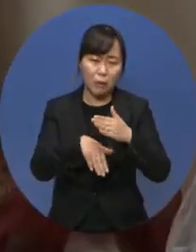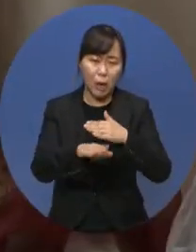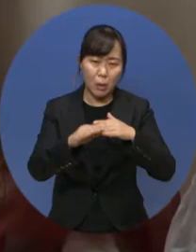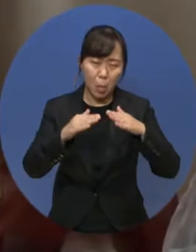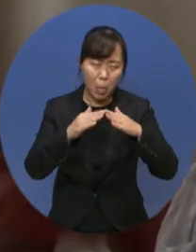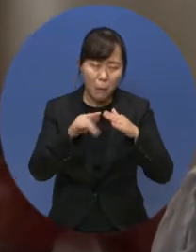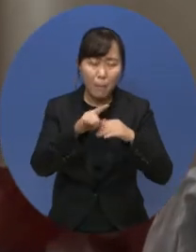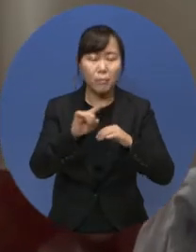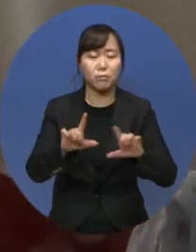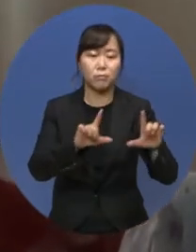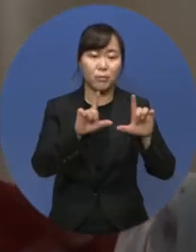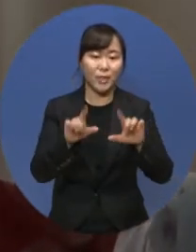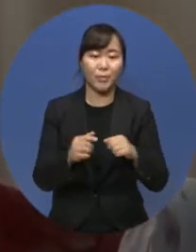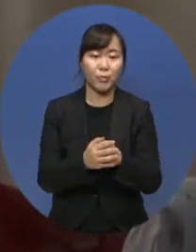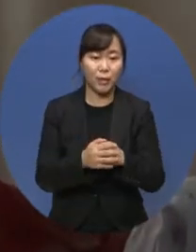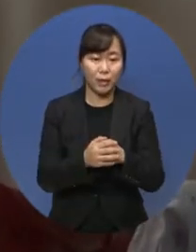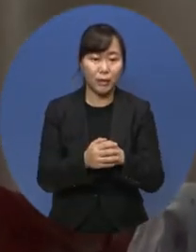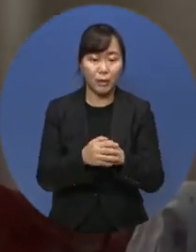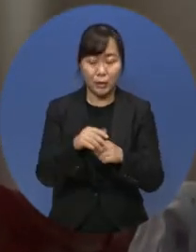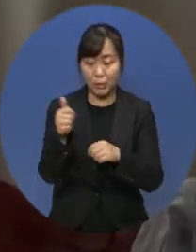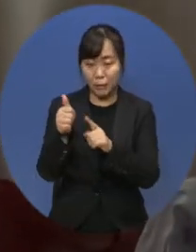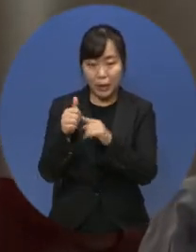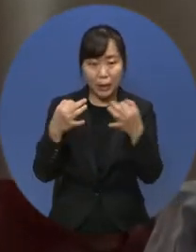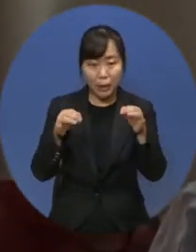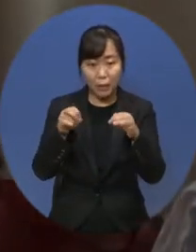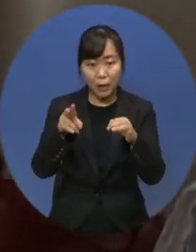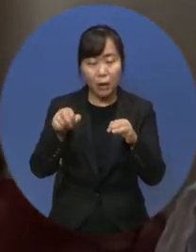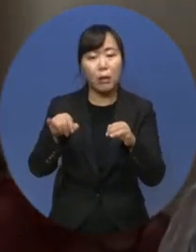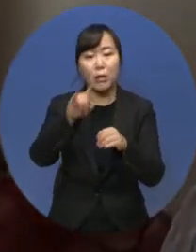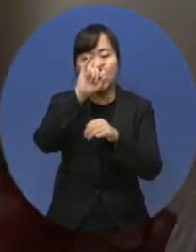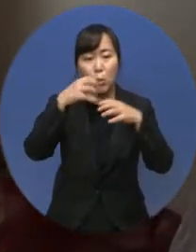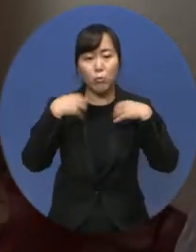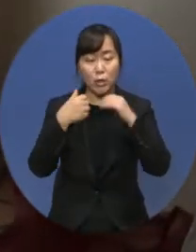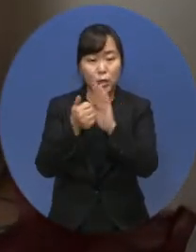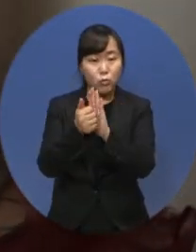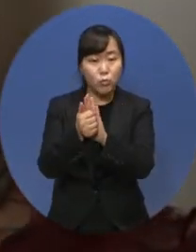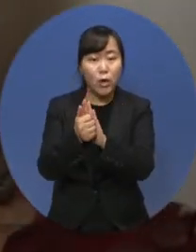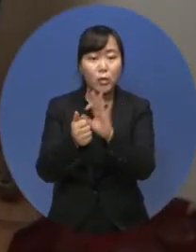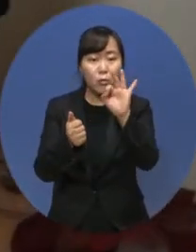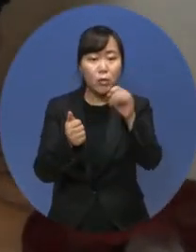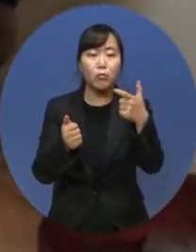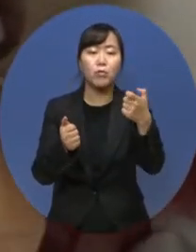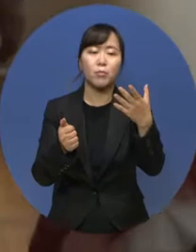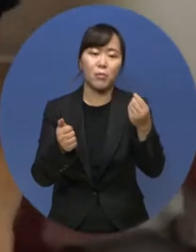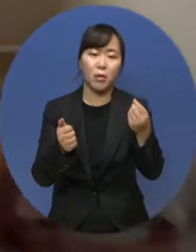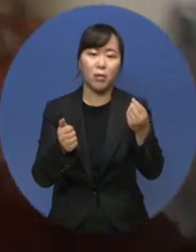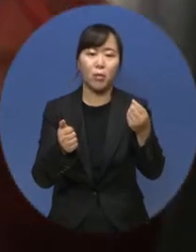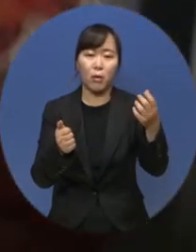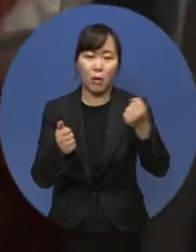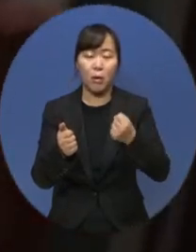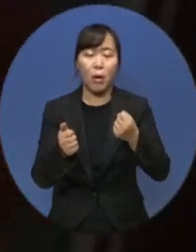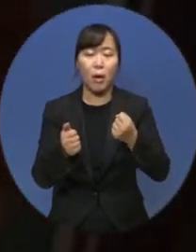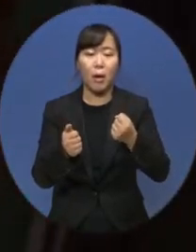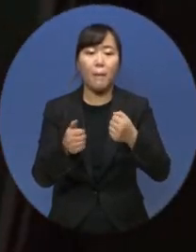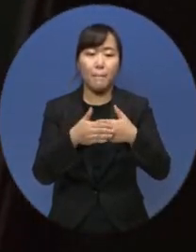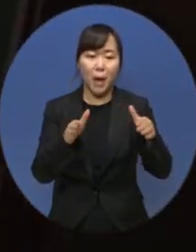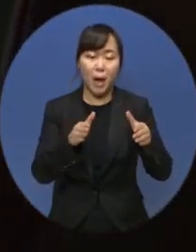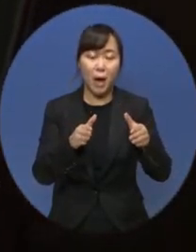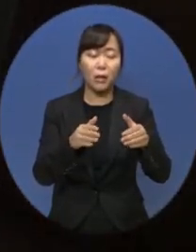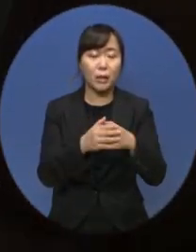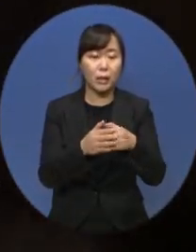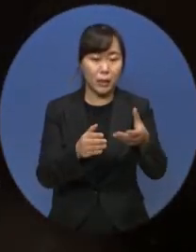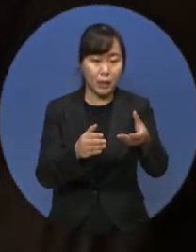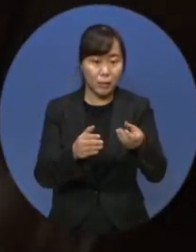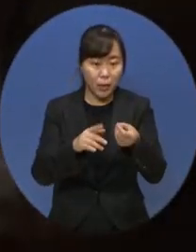있습니다. 장애인 김영기 씨는 정부에서 지원하는 보조금 60만 원으로 방임대